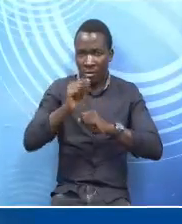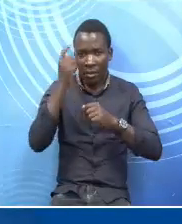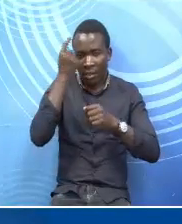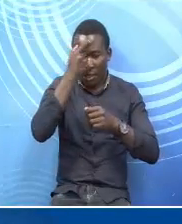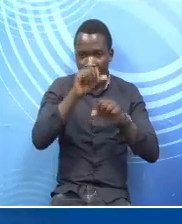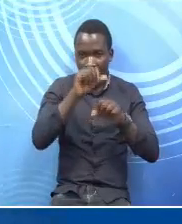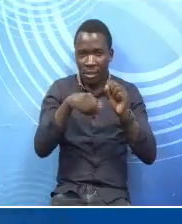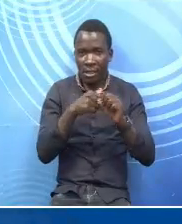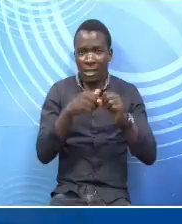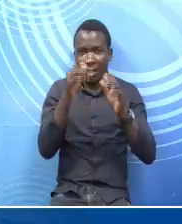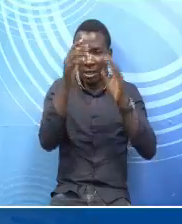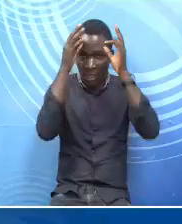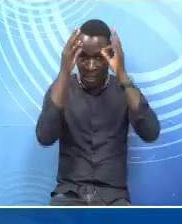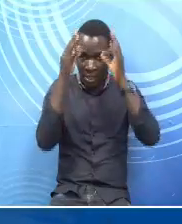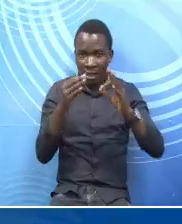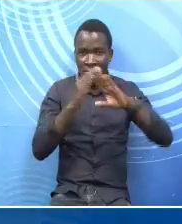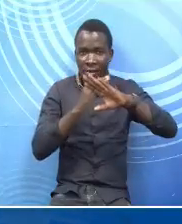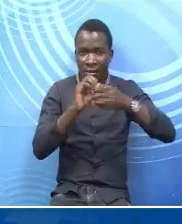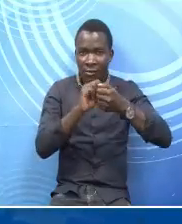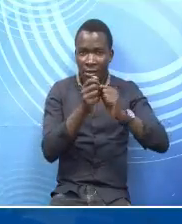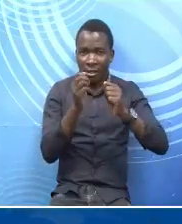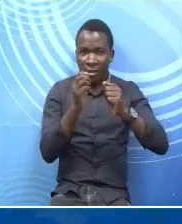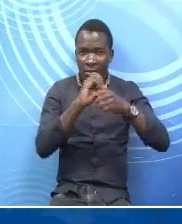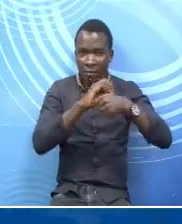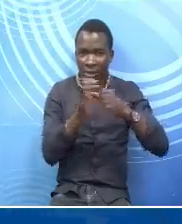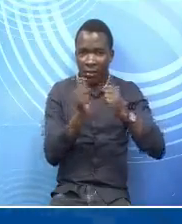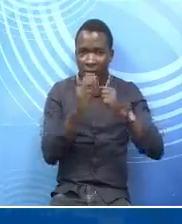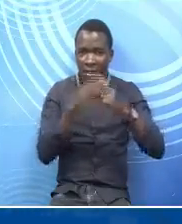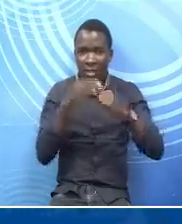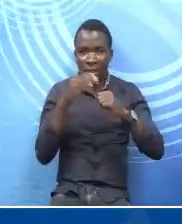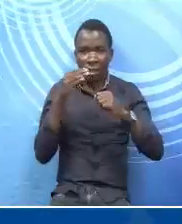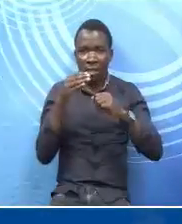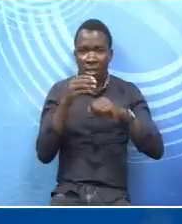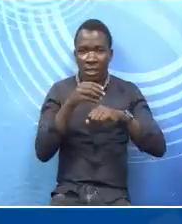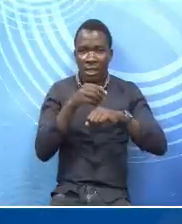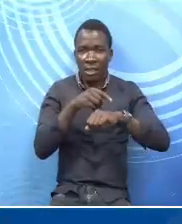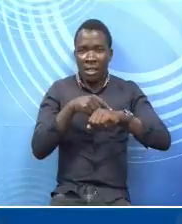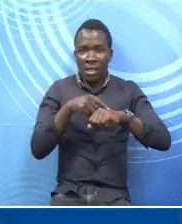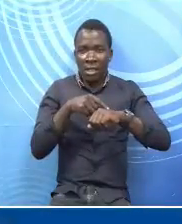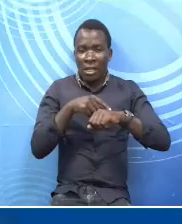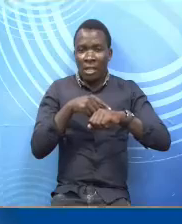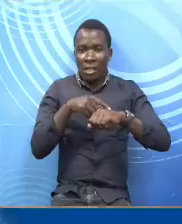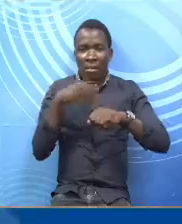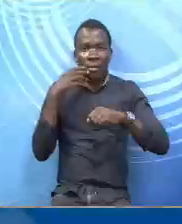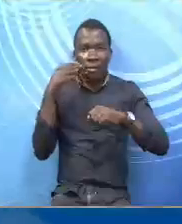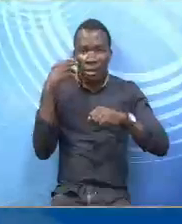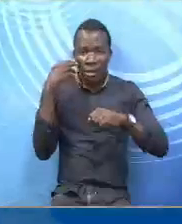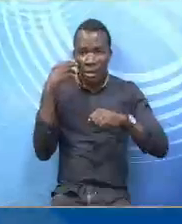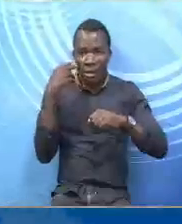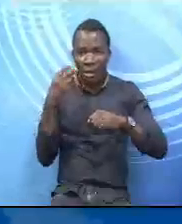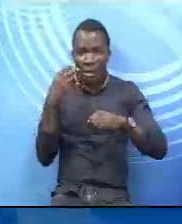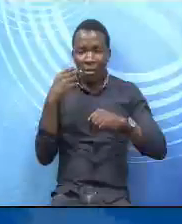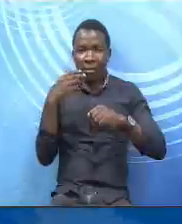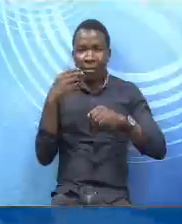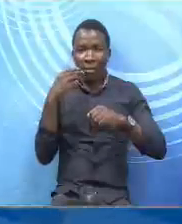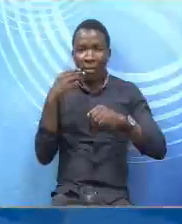n'ingamba zo guhangana n'icyorezo cya COVID-19 yo kuwa 21 nyakanga umwaka 2020 cyavugaga ko guverinoma y'u